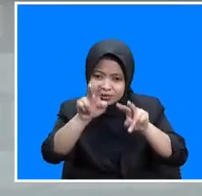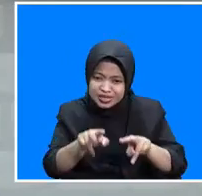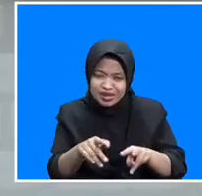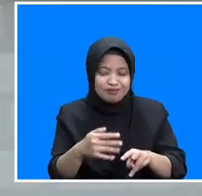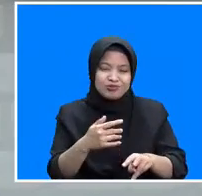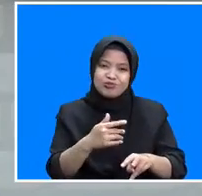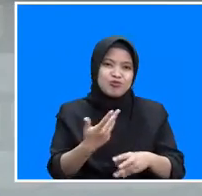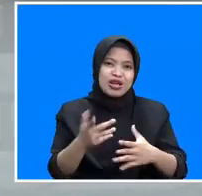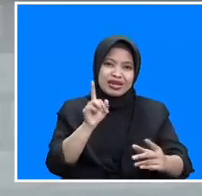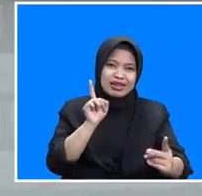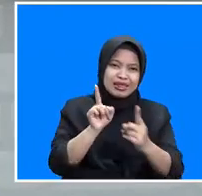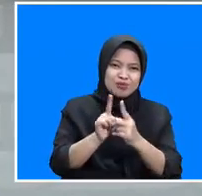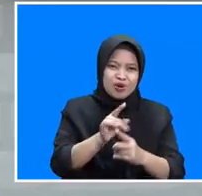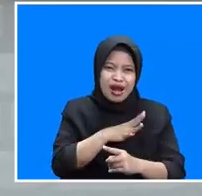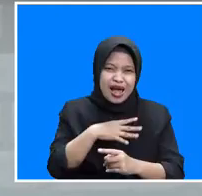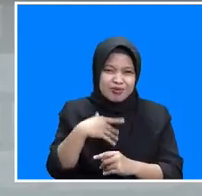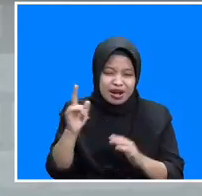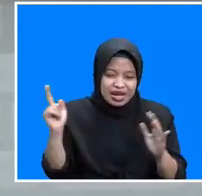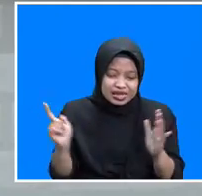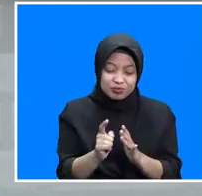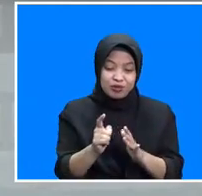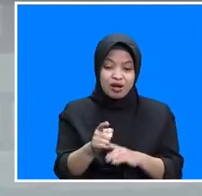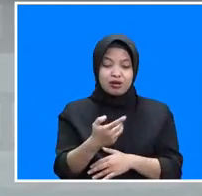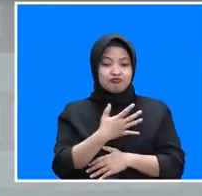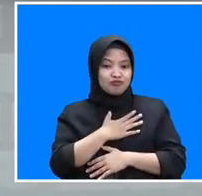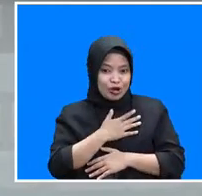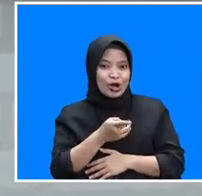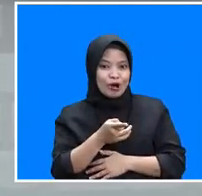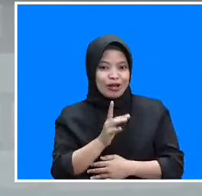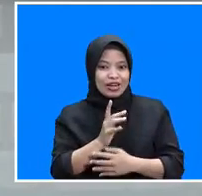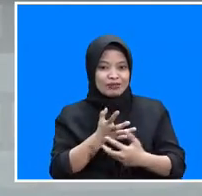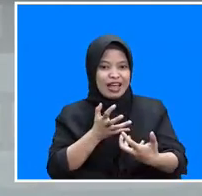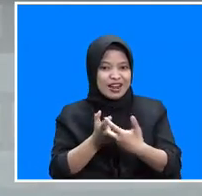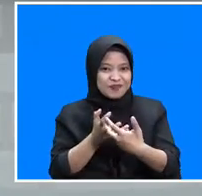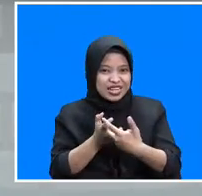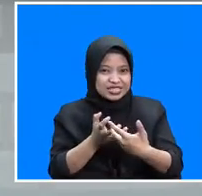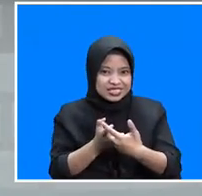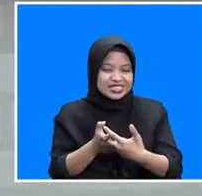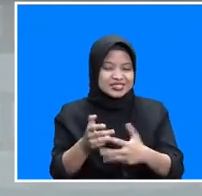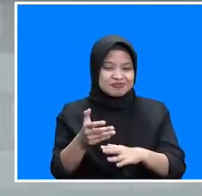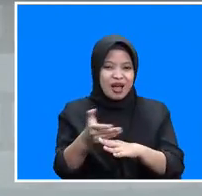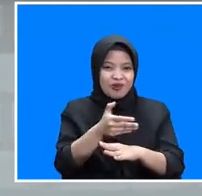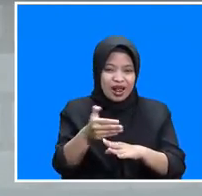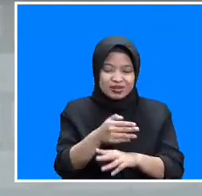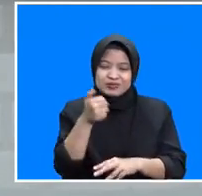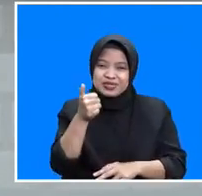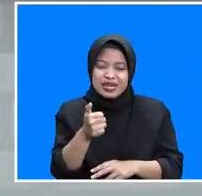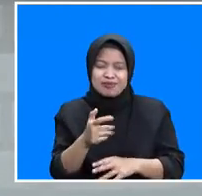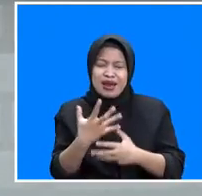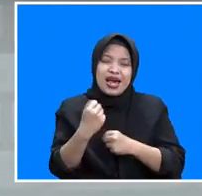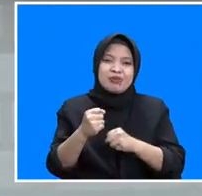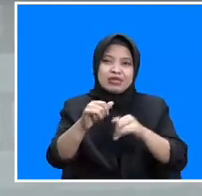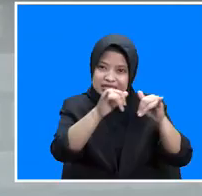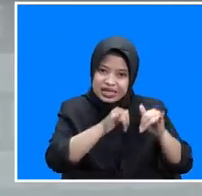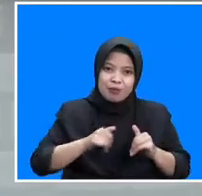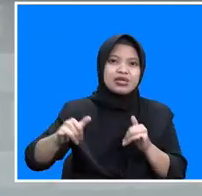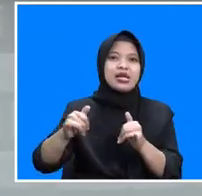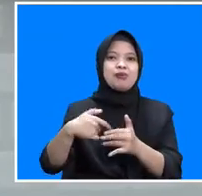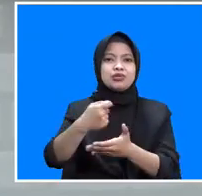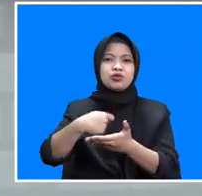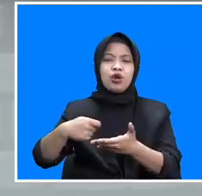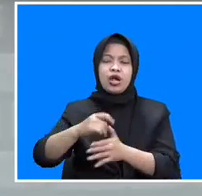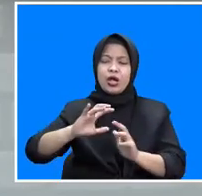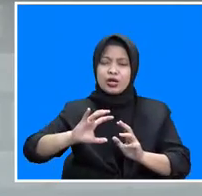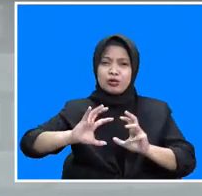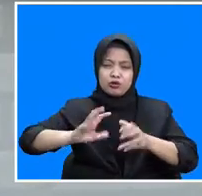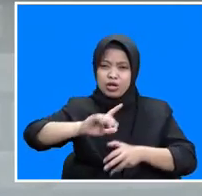lama nggak kembali ke sekolah, begitu di sekolah mungkin kita perlu lakukan asesmen awal. Ini mudah-mudahan bagi saya ini serentak ya, kita lakukan sama-sama di seluruh sekolah